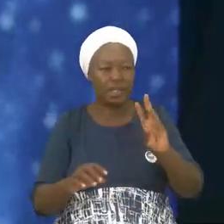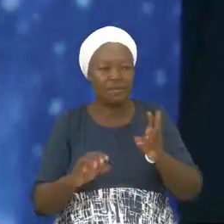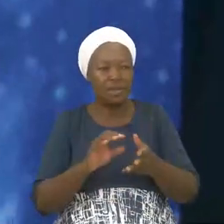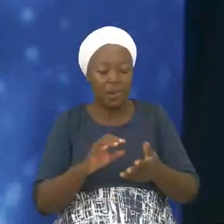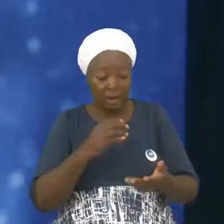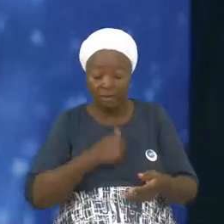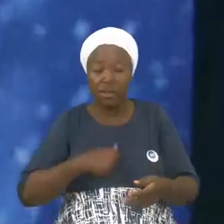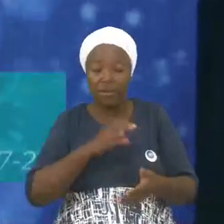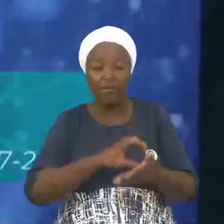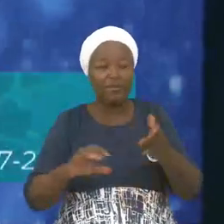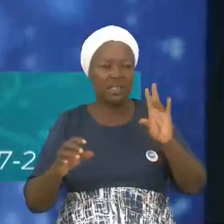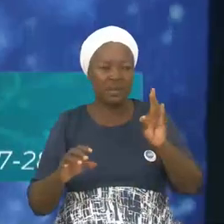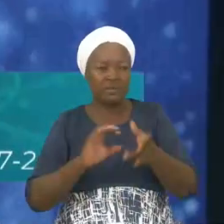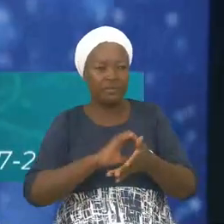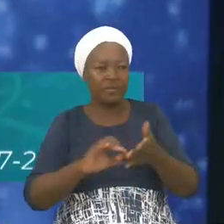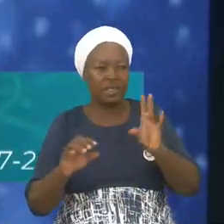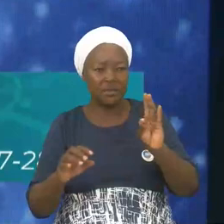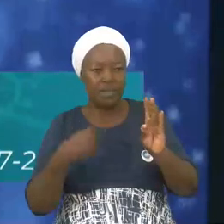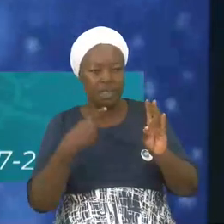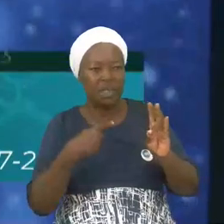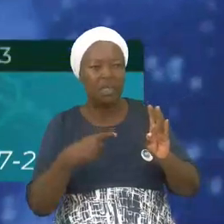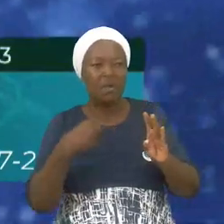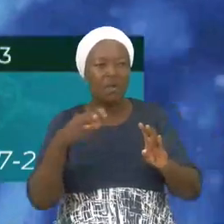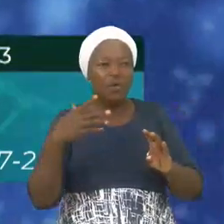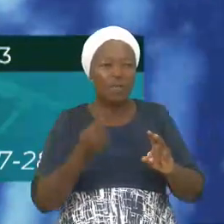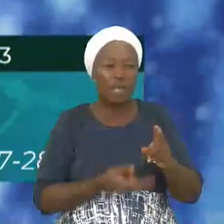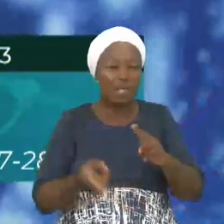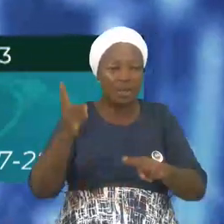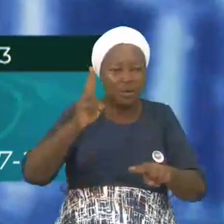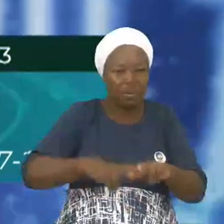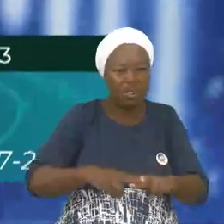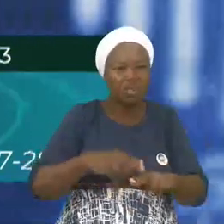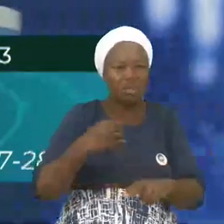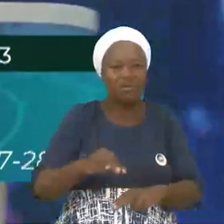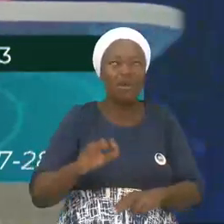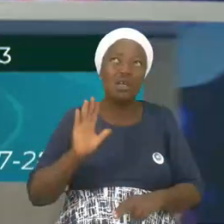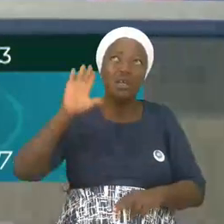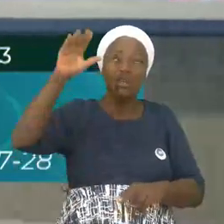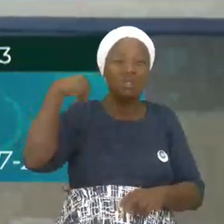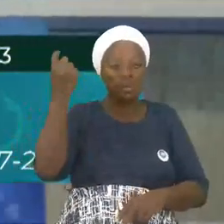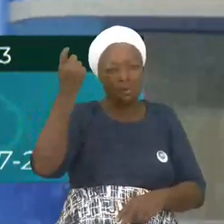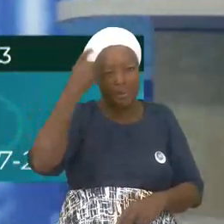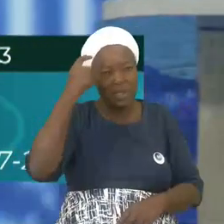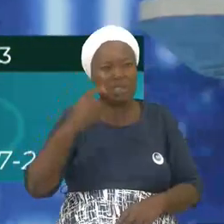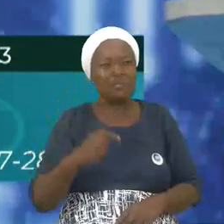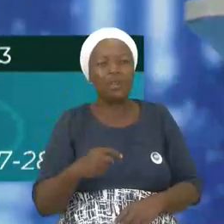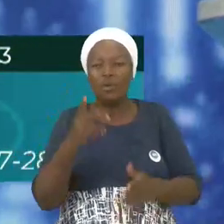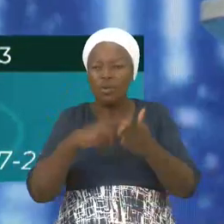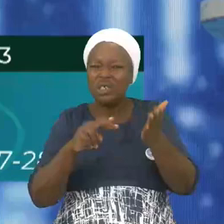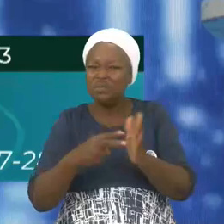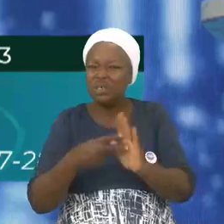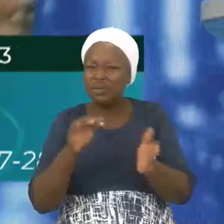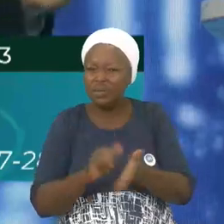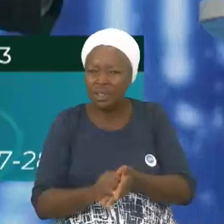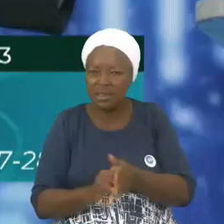Jésus. Verset 7, verset 6. Donnez à l'empire de l'accroissement. Donnez